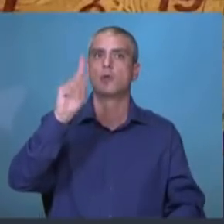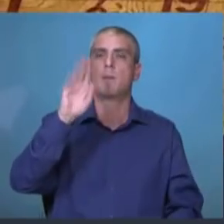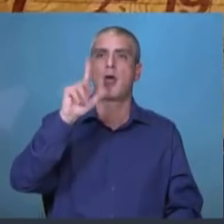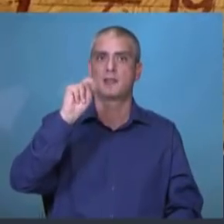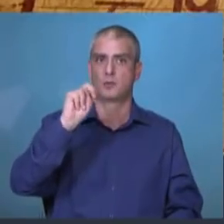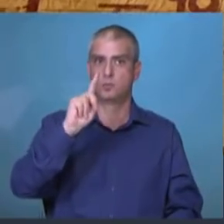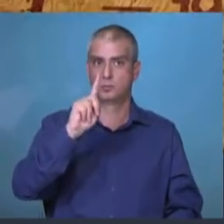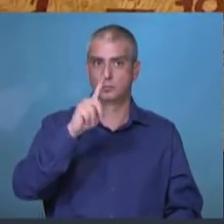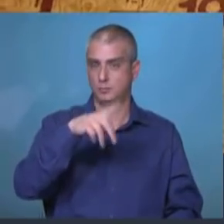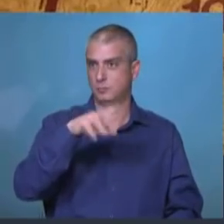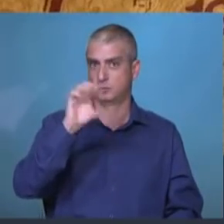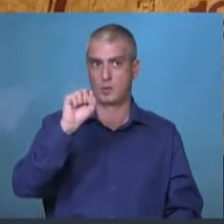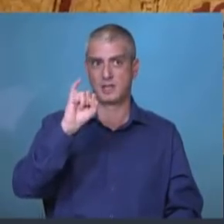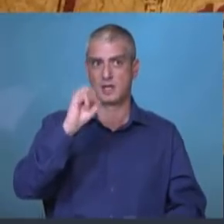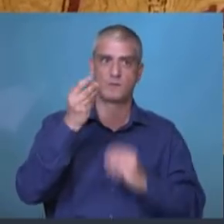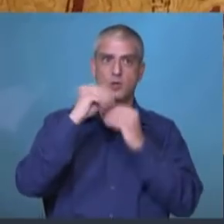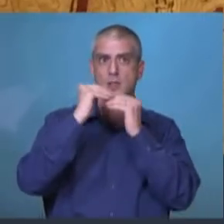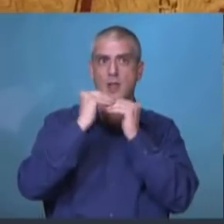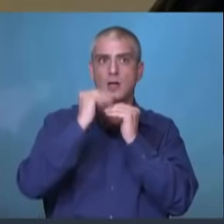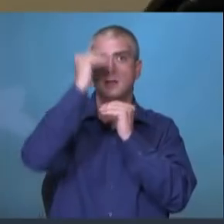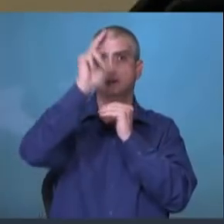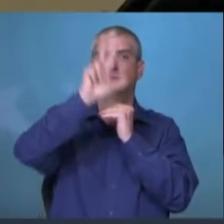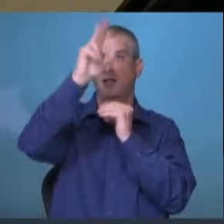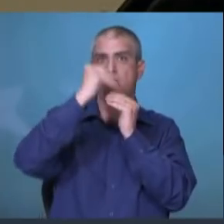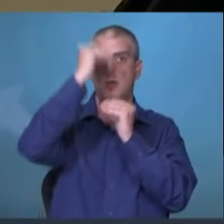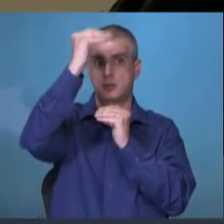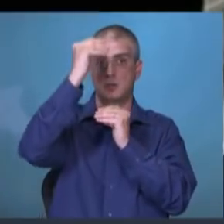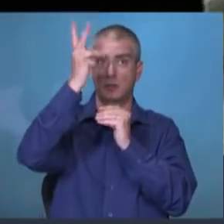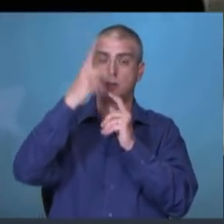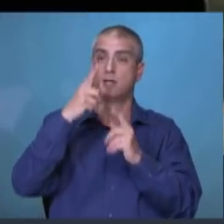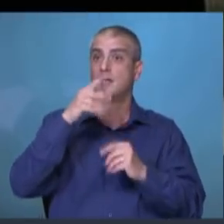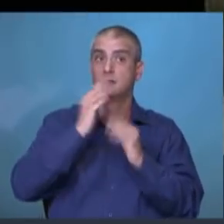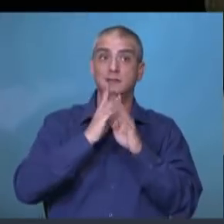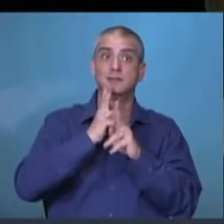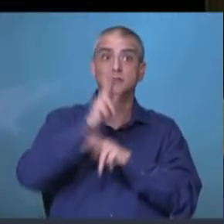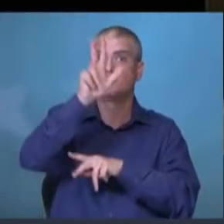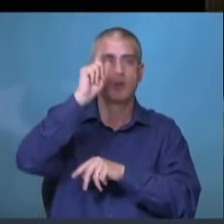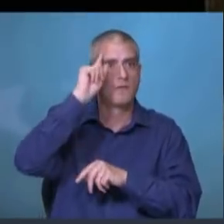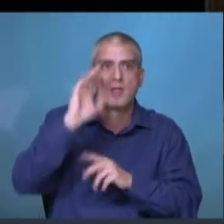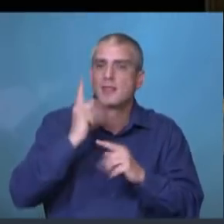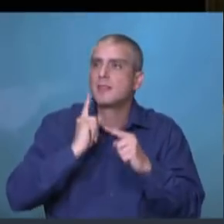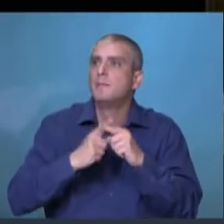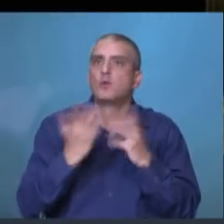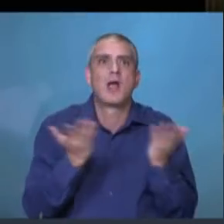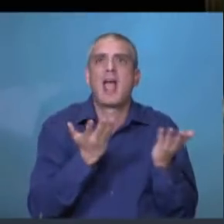וכאן יעקב הוא יותר צפונה מזה. תלך צפונה כאשר אף אחד לא ידע בדיוק לאן.